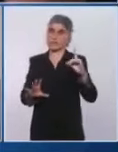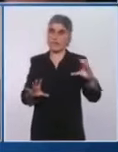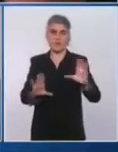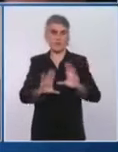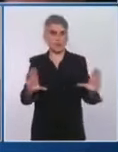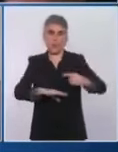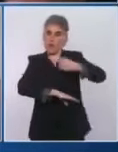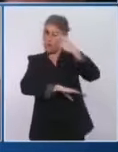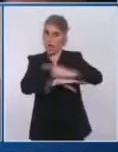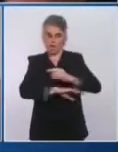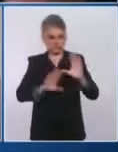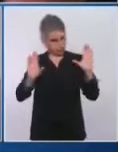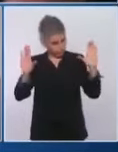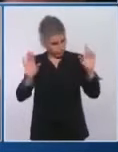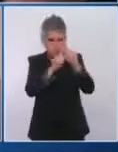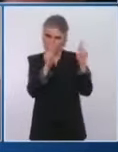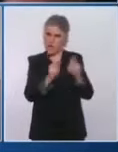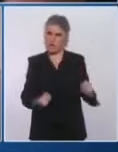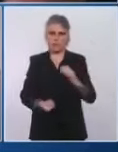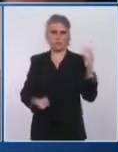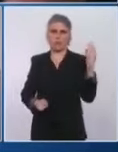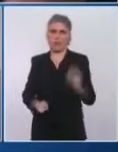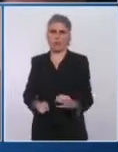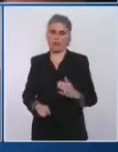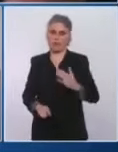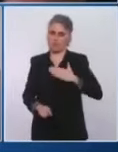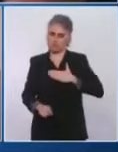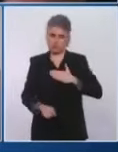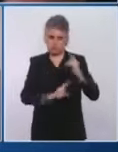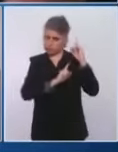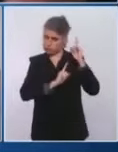C'est notre position constante et cette position n'a pas changé.